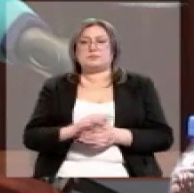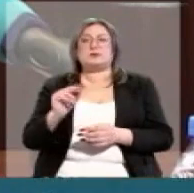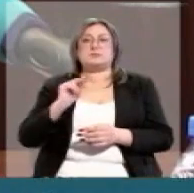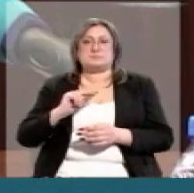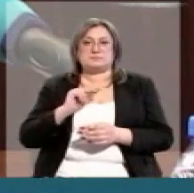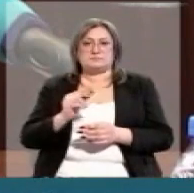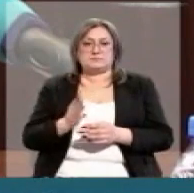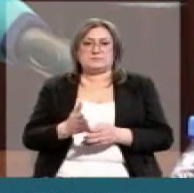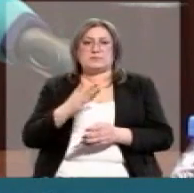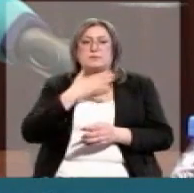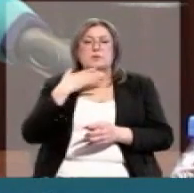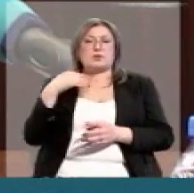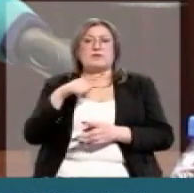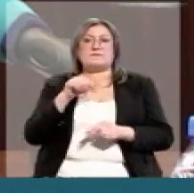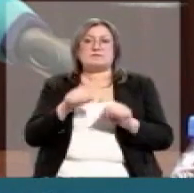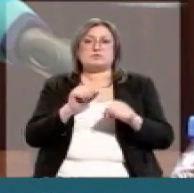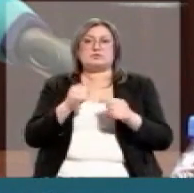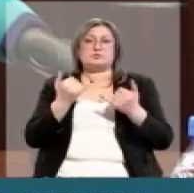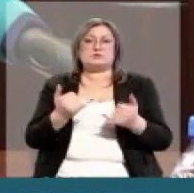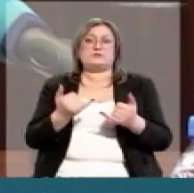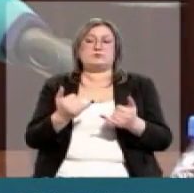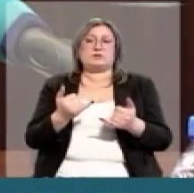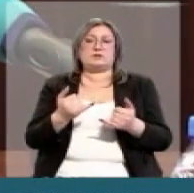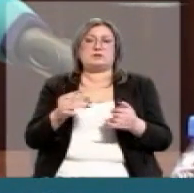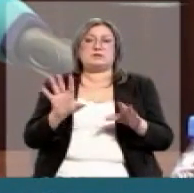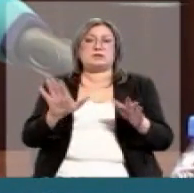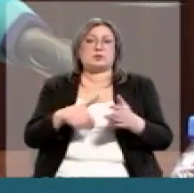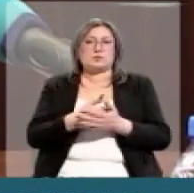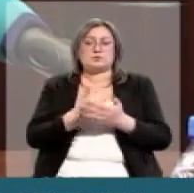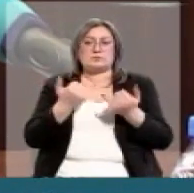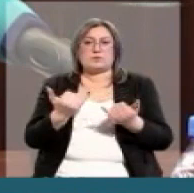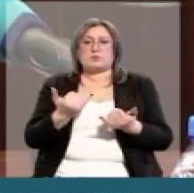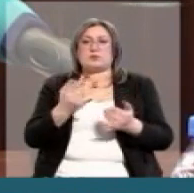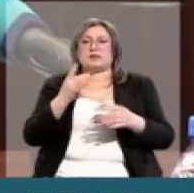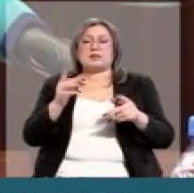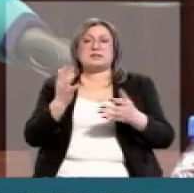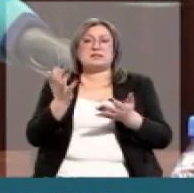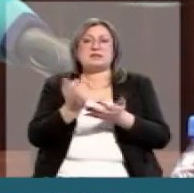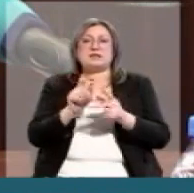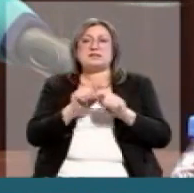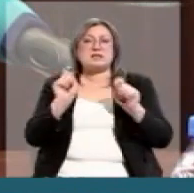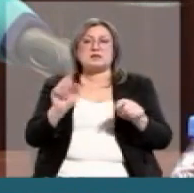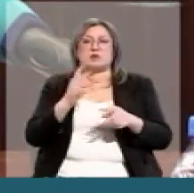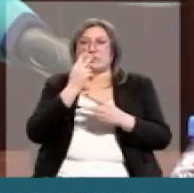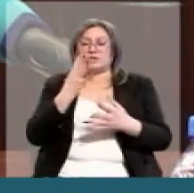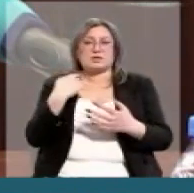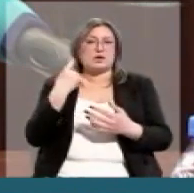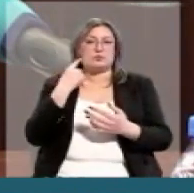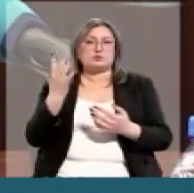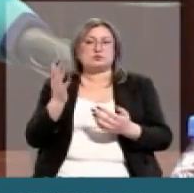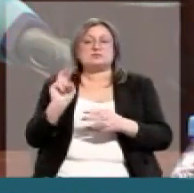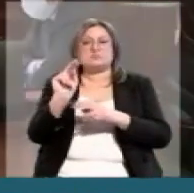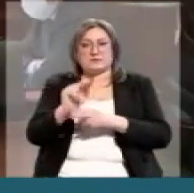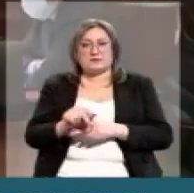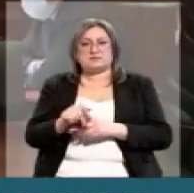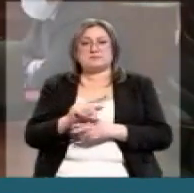отработайте. Многие возможности сегодня, они так и до сих пор не раскрываются. Я не услышал и не увидел.